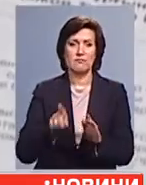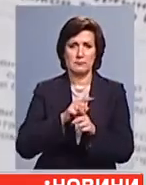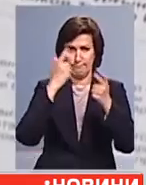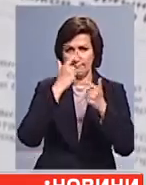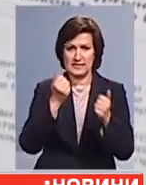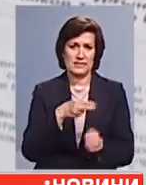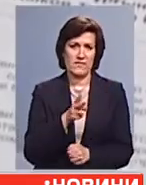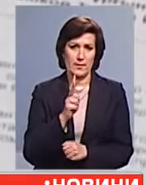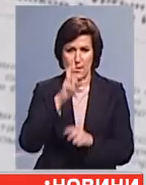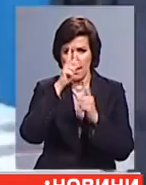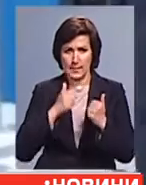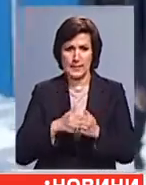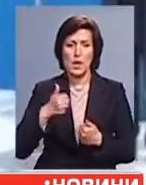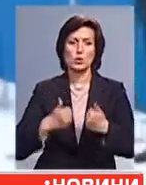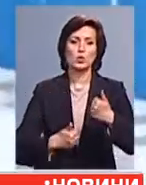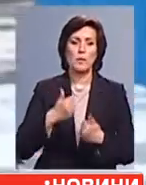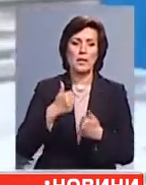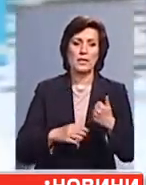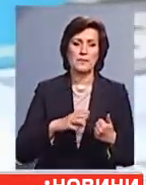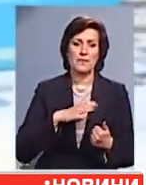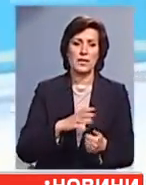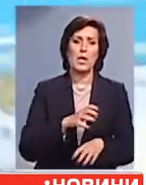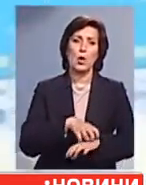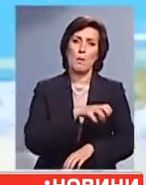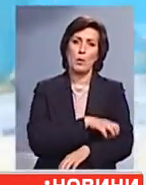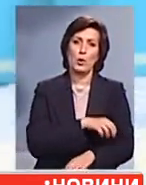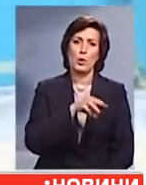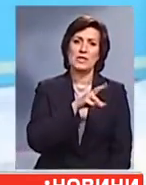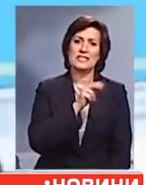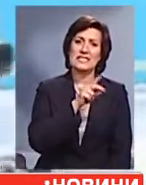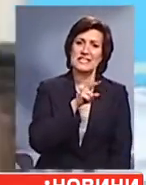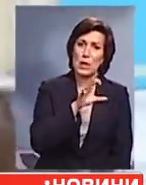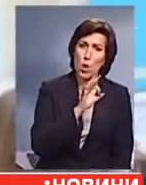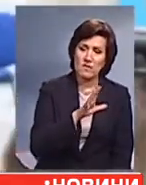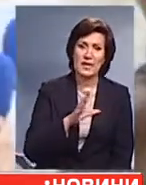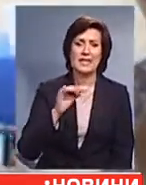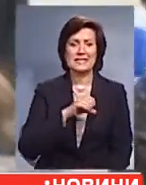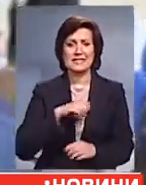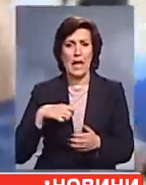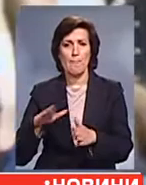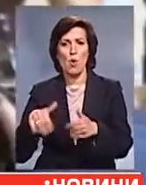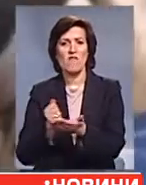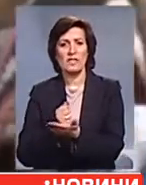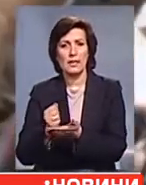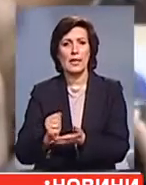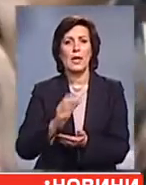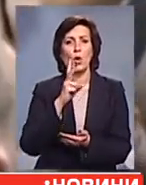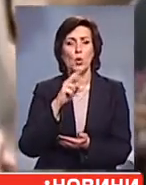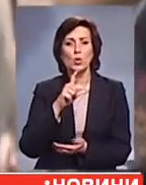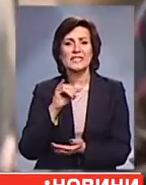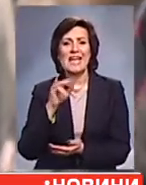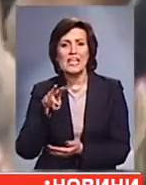оприлюднила ЦВК країни. Суперниками Назарбаєва виступали комуніст Тургун Сидзиков і самовисуванець Абельгазі